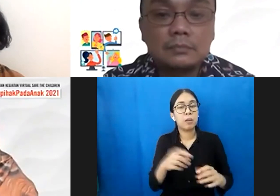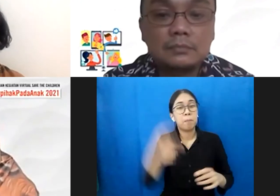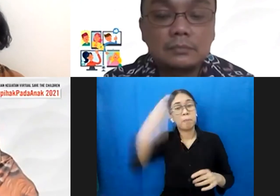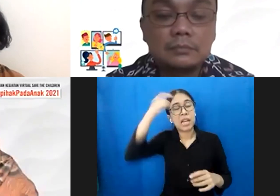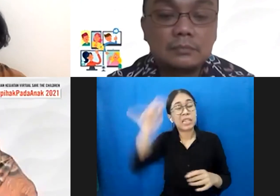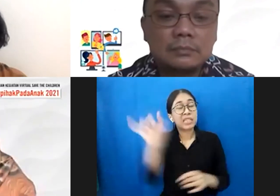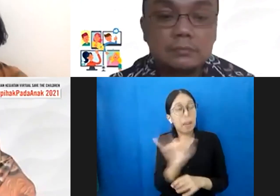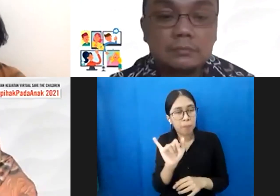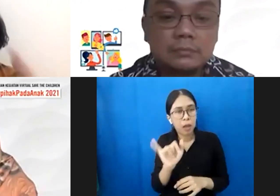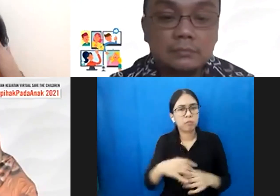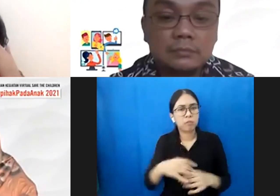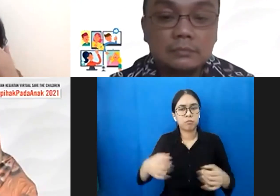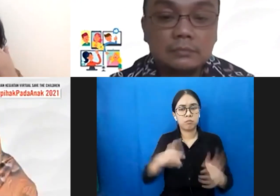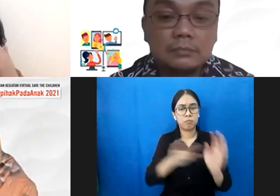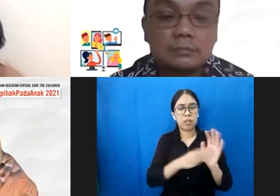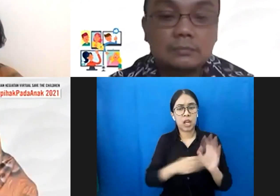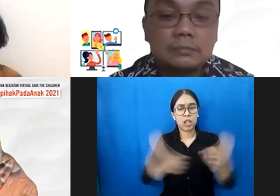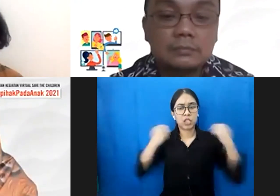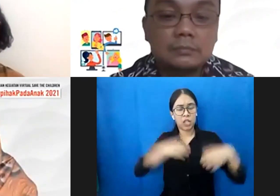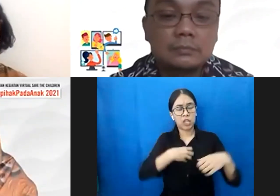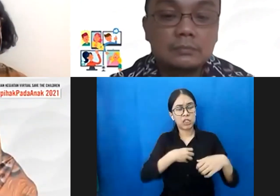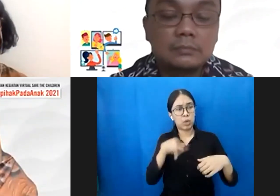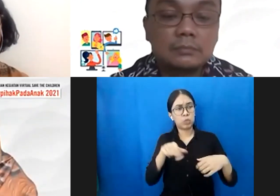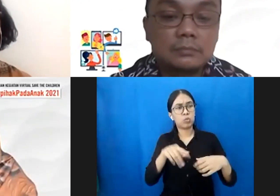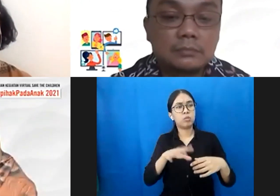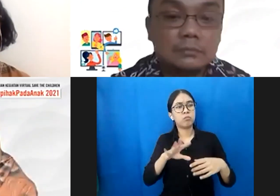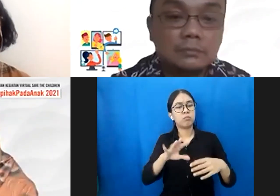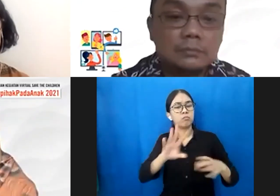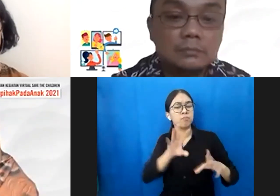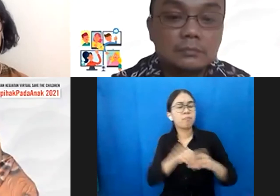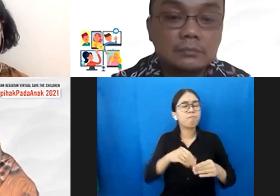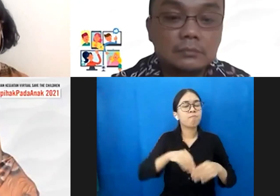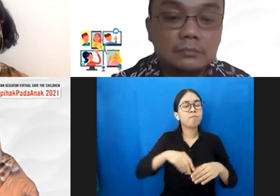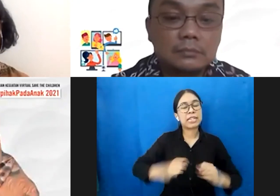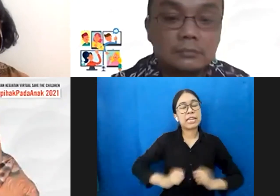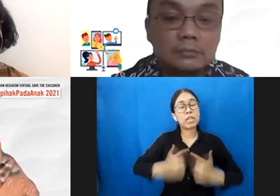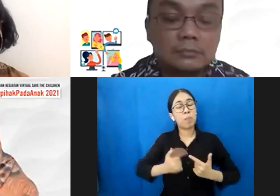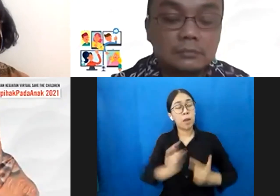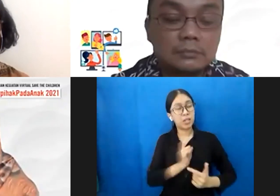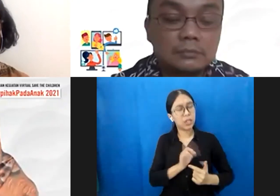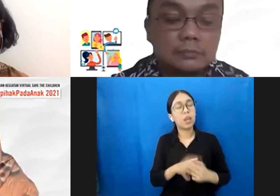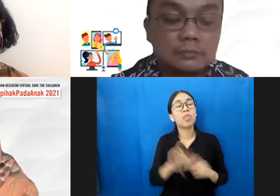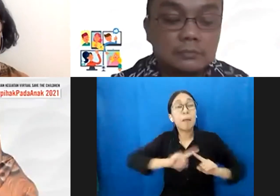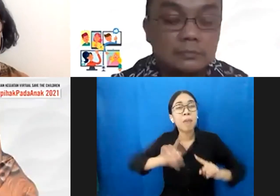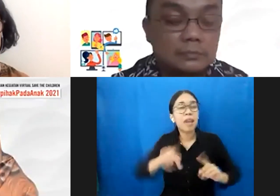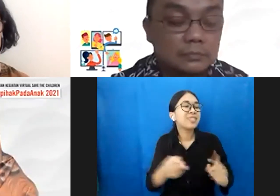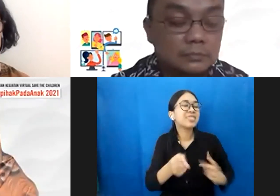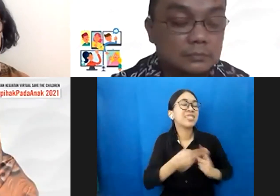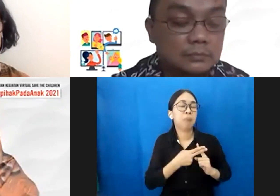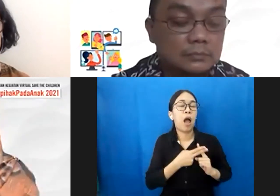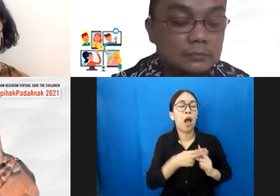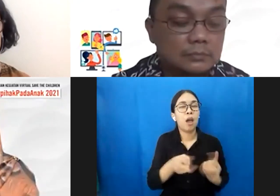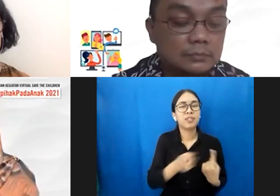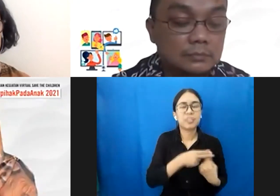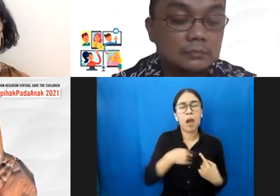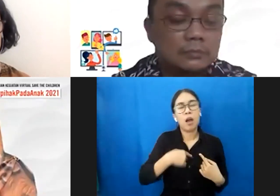Masalah kesehatan jiwa adalah bagian dari kehidupan kita. Tapi seringkali karena adanya stigma itu, jadi membuat orang itu